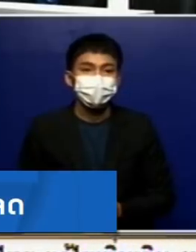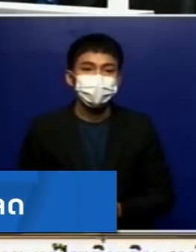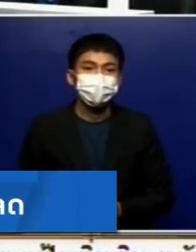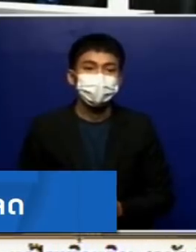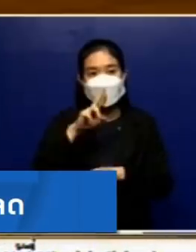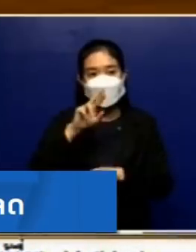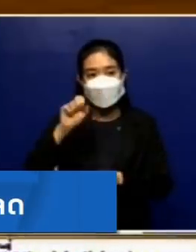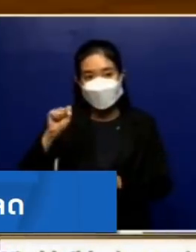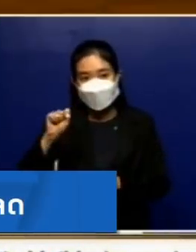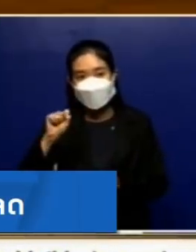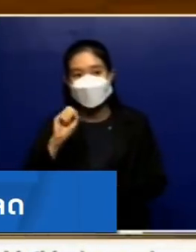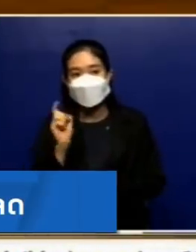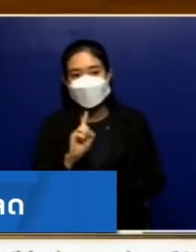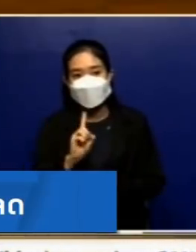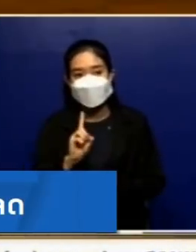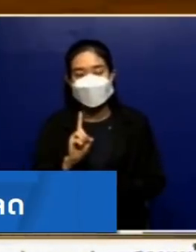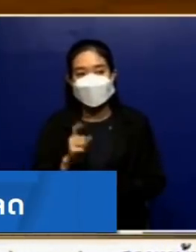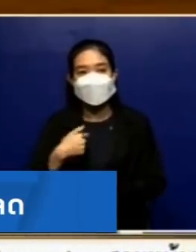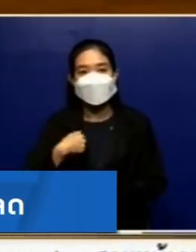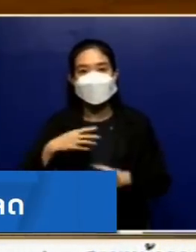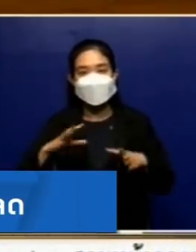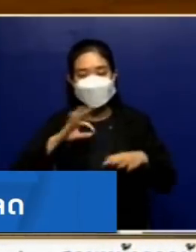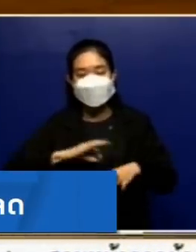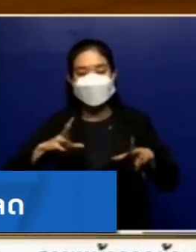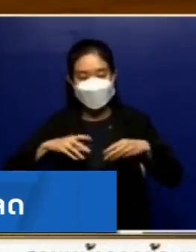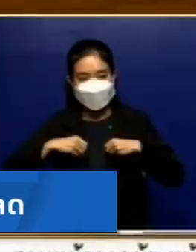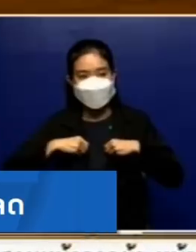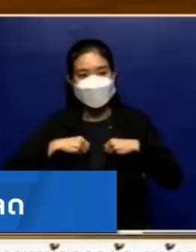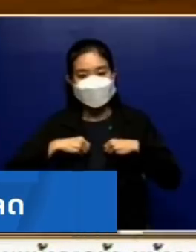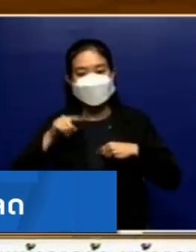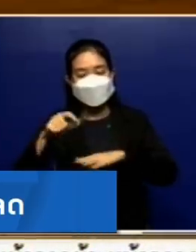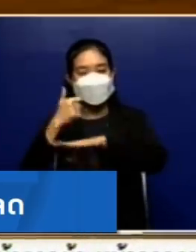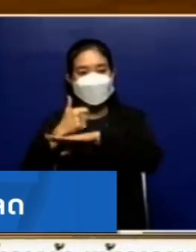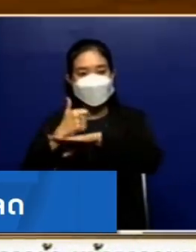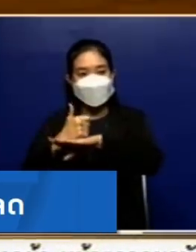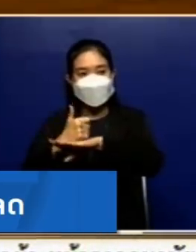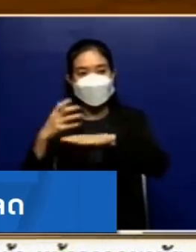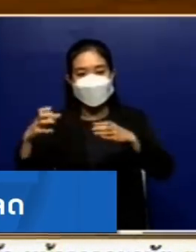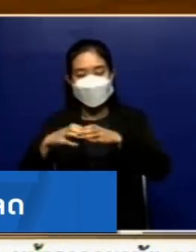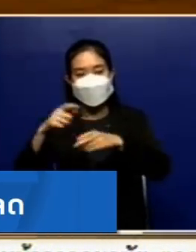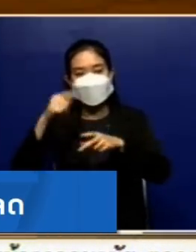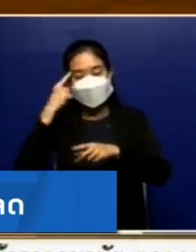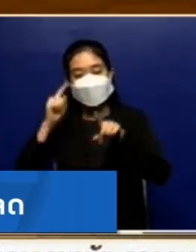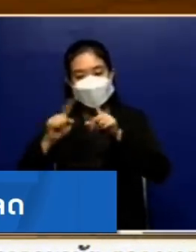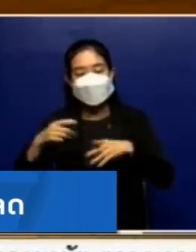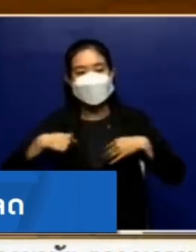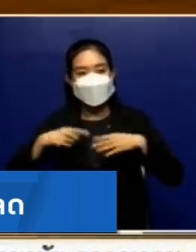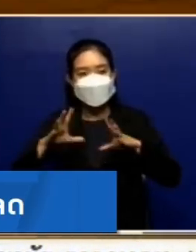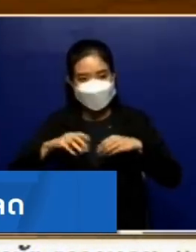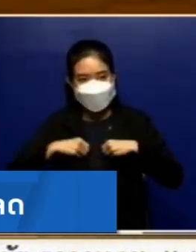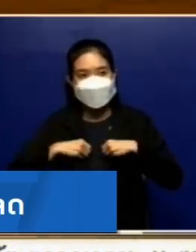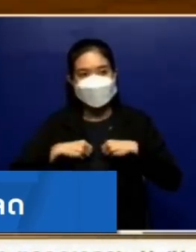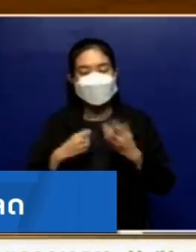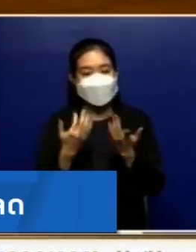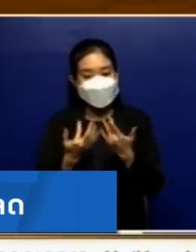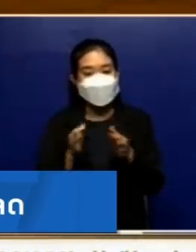นะครับพูดสั้นๆคือเป็นการจัดงบไร้สติสัมปชัญญะไม่รู้กาลเทศะไม่เข้าใจความทุกข์ของประชาชนและ